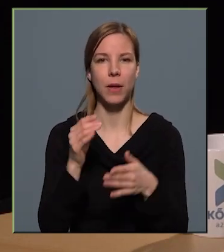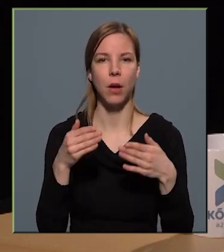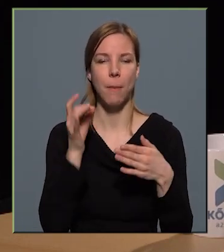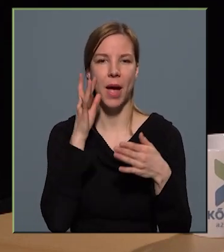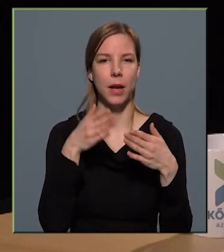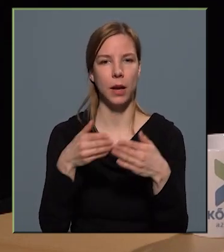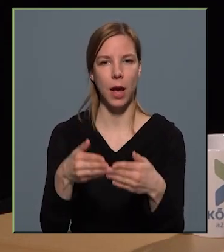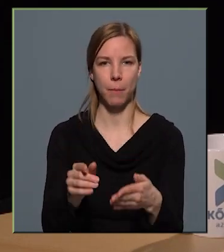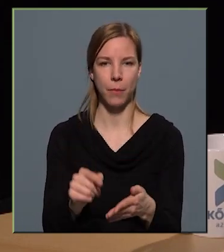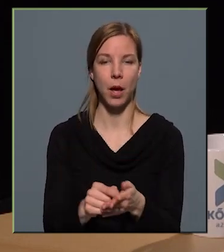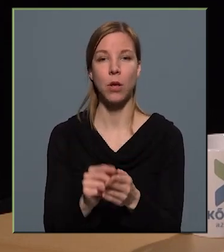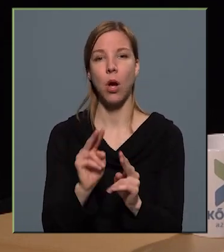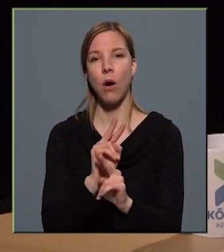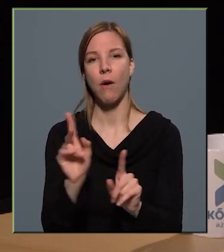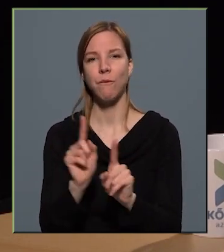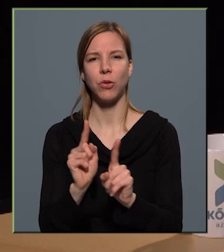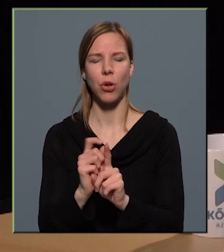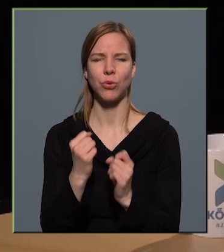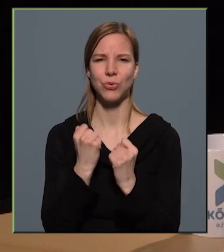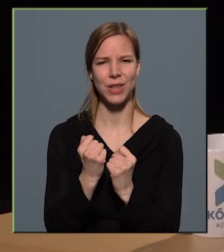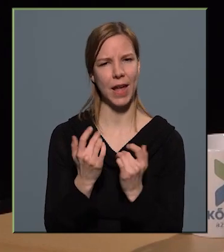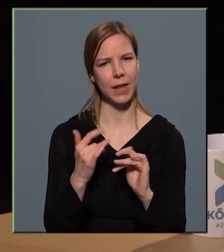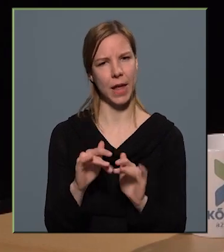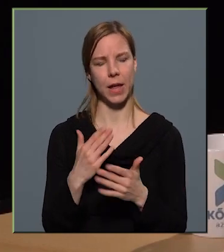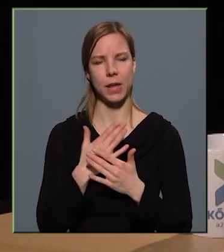hogy szorult élethelyzetben lévő